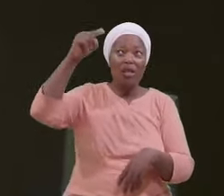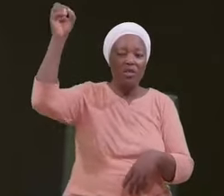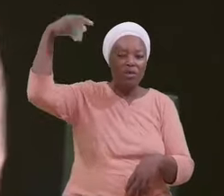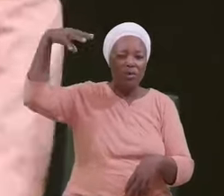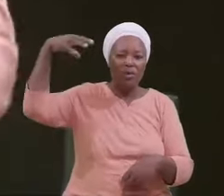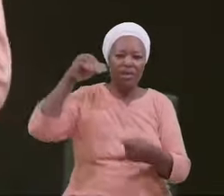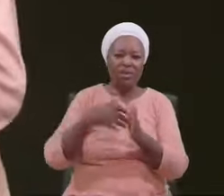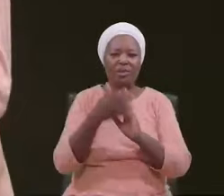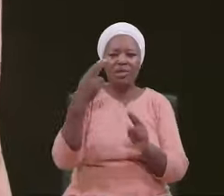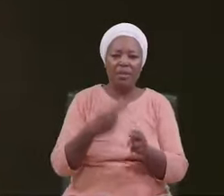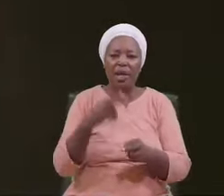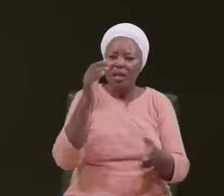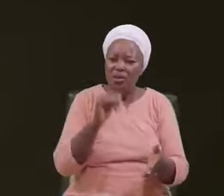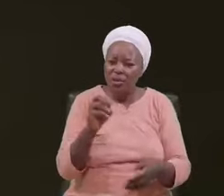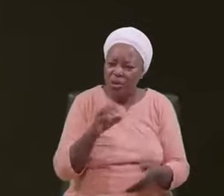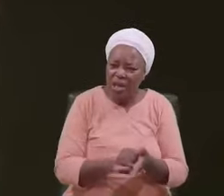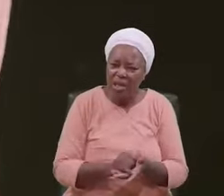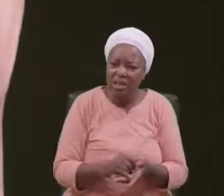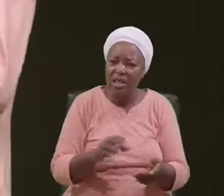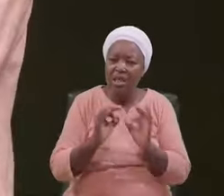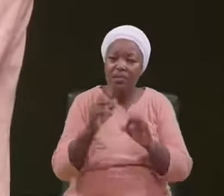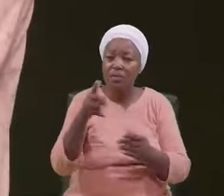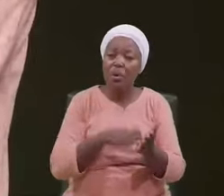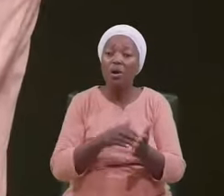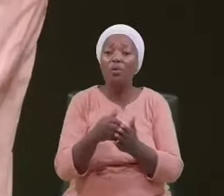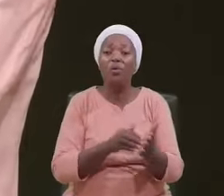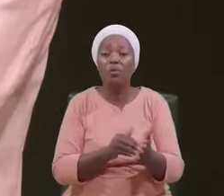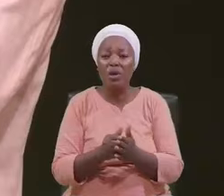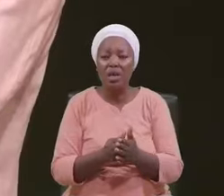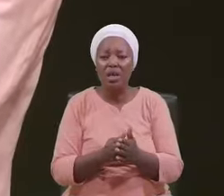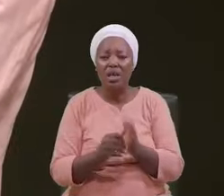que si tu es faible, si tu es mou,